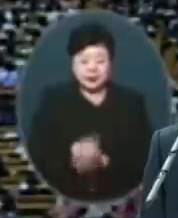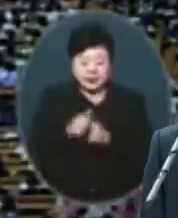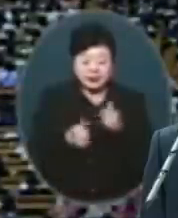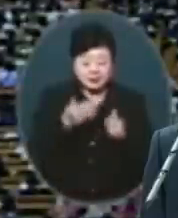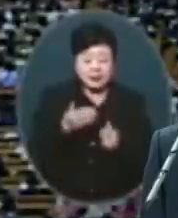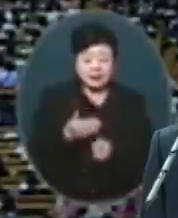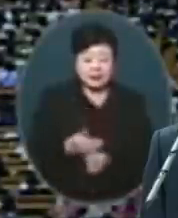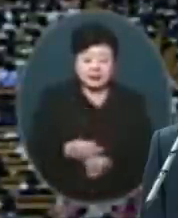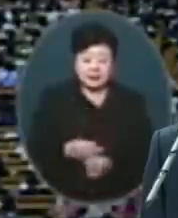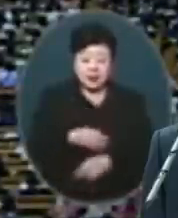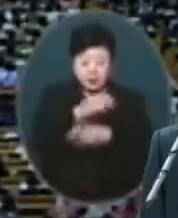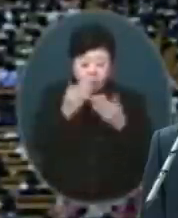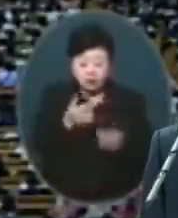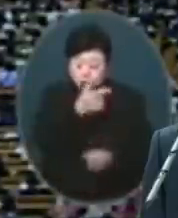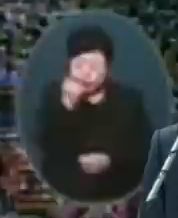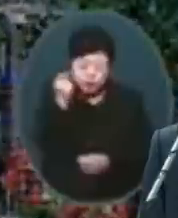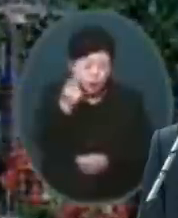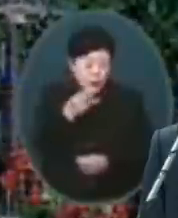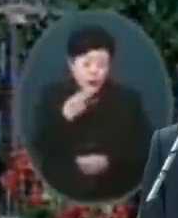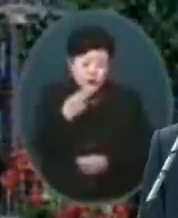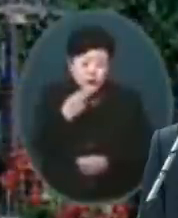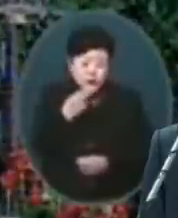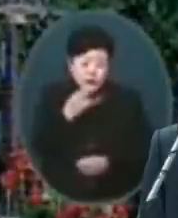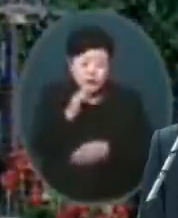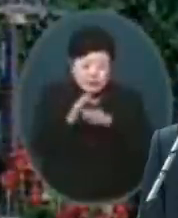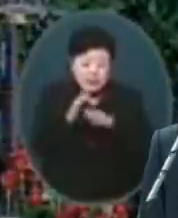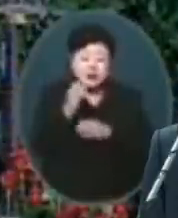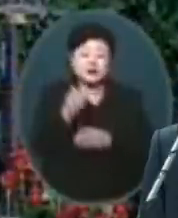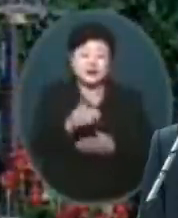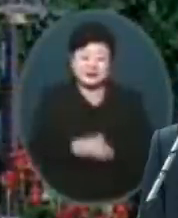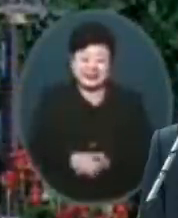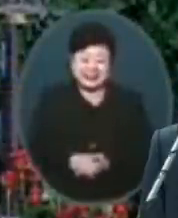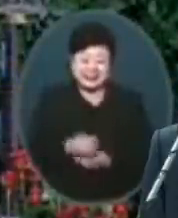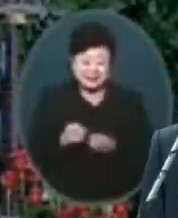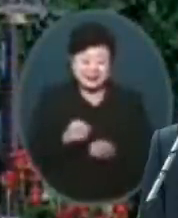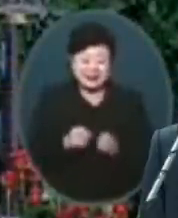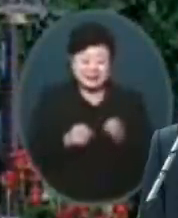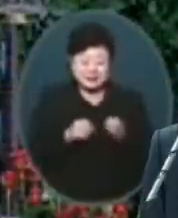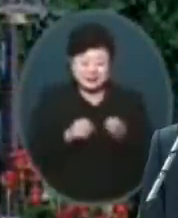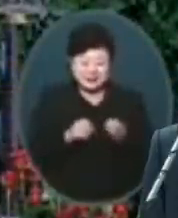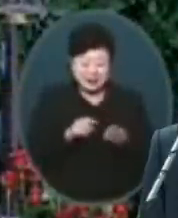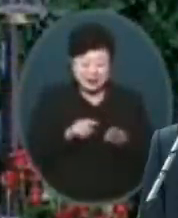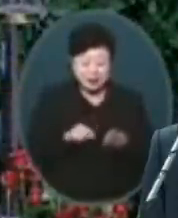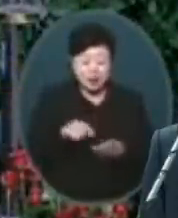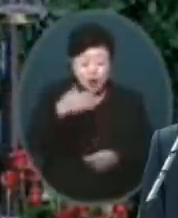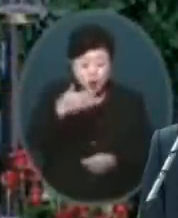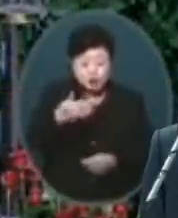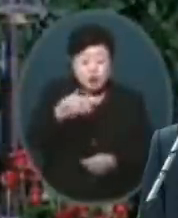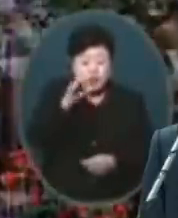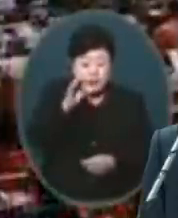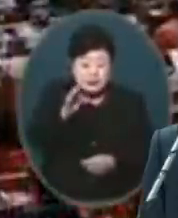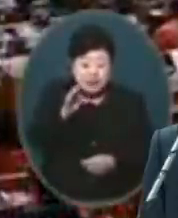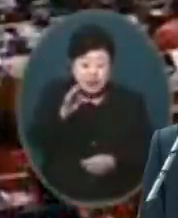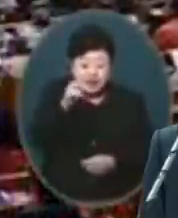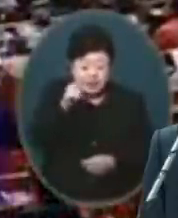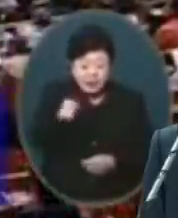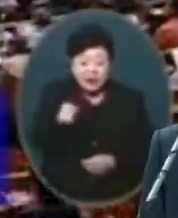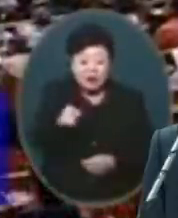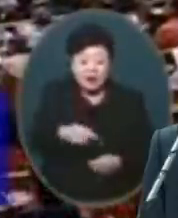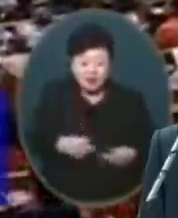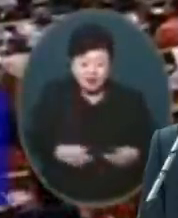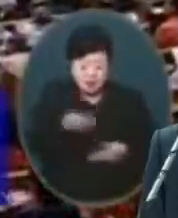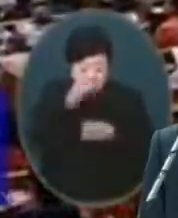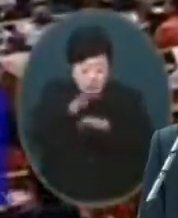하나님께 가면 모든 것에 부족함이 없도록 채워주시는 것입니다. 시편 34편 9절로 10절에 너희